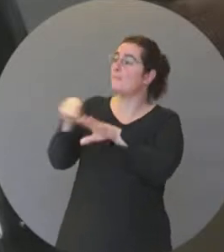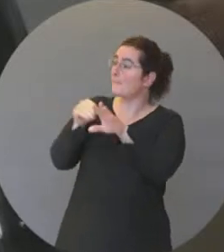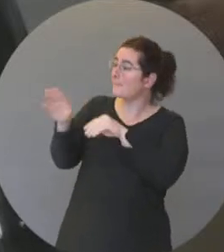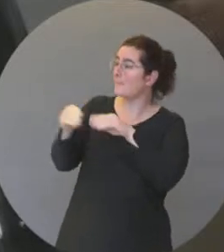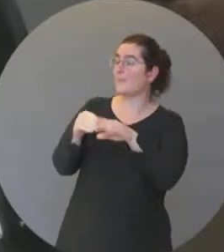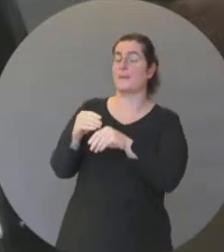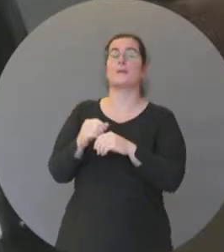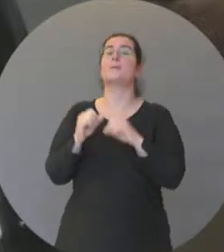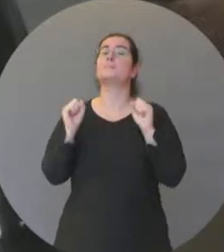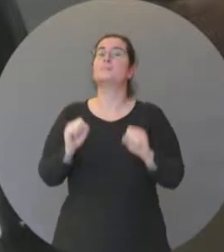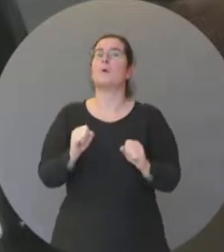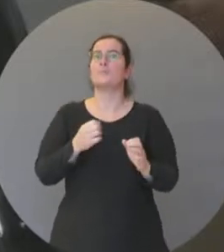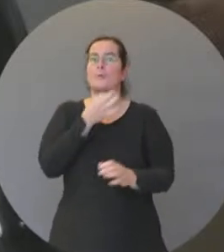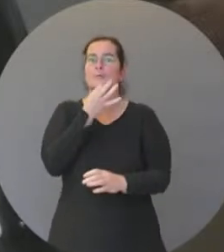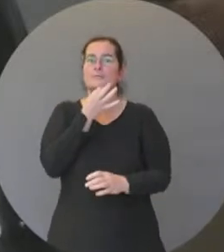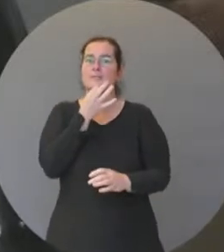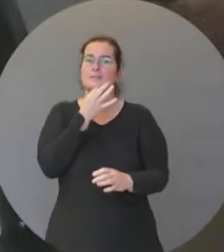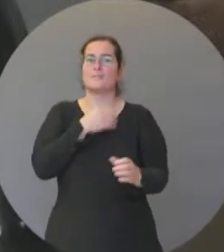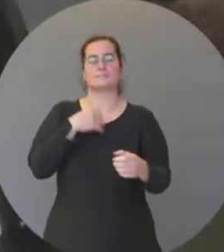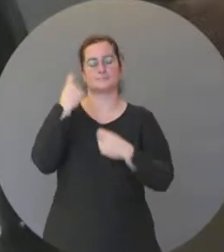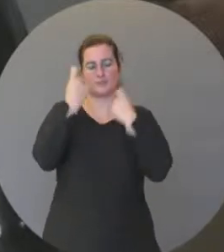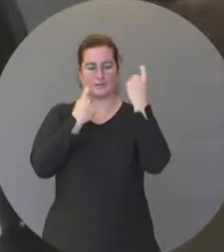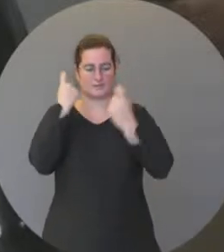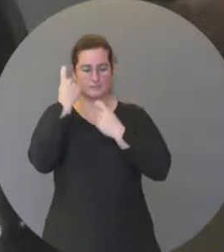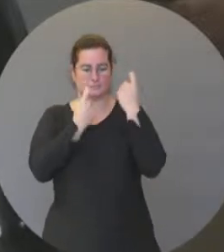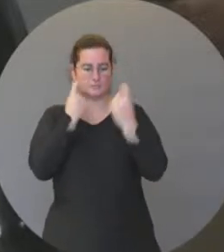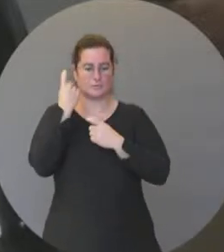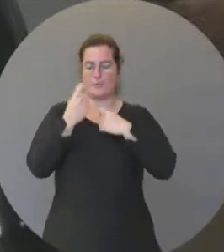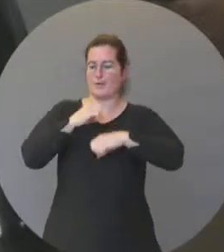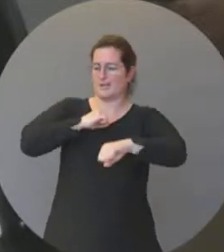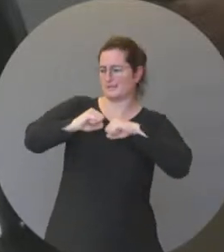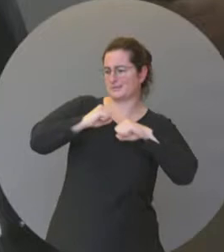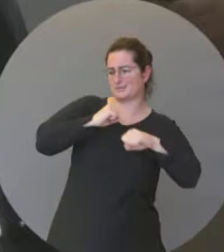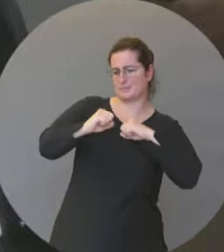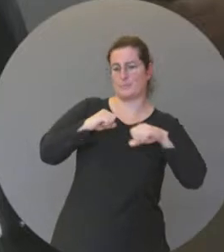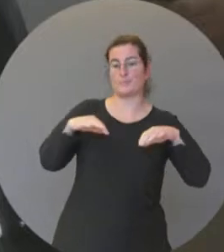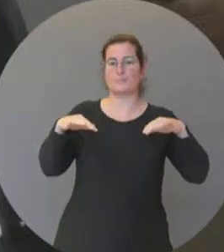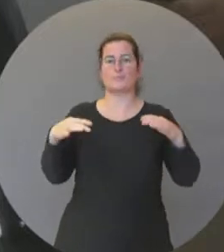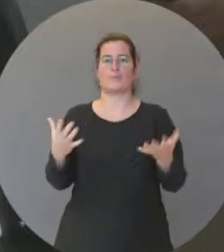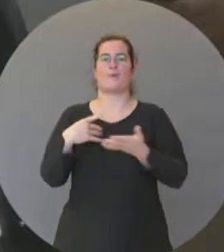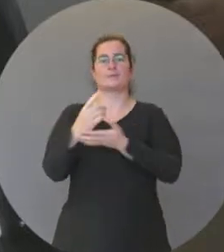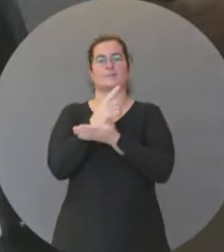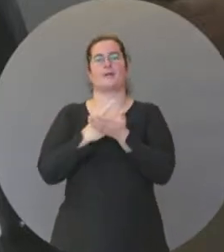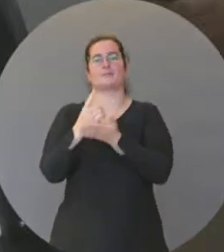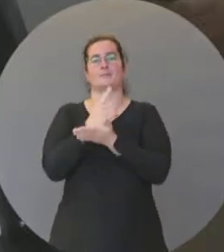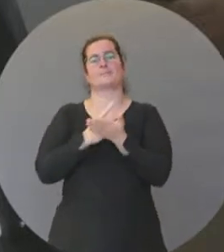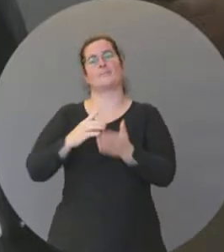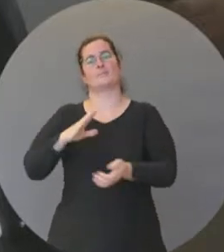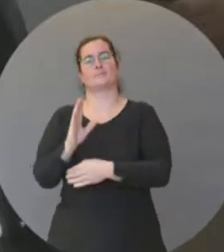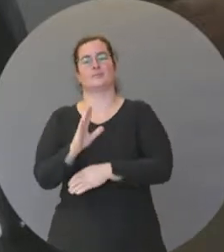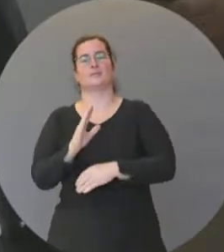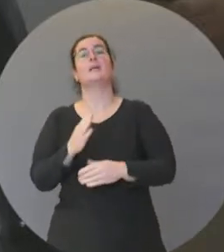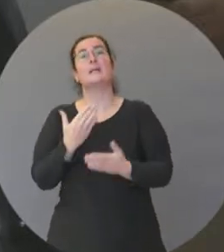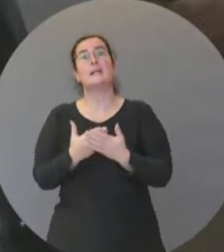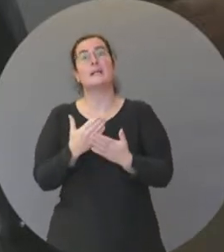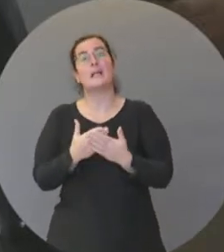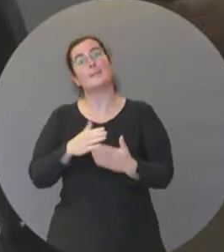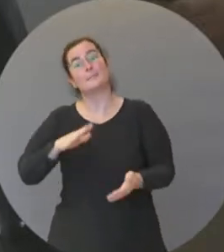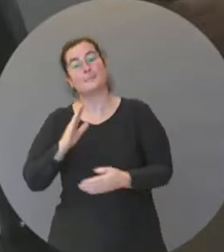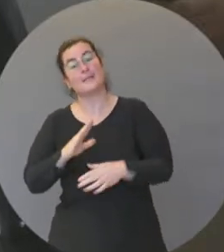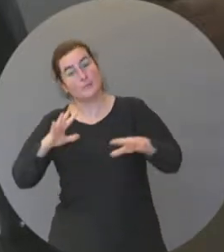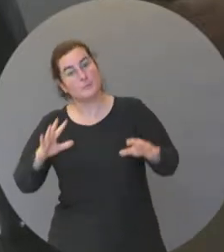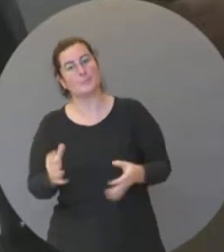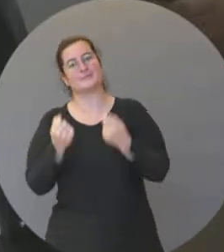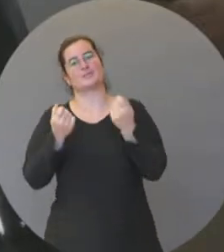de valoriser les actions de notes collectivité sur ces sujets du vieillissement de l'autonomie et du grand âge au cœur des compétences du département